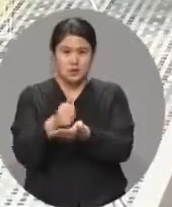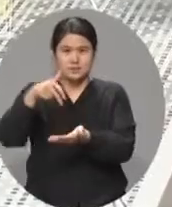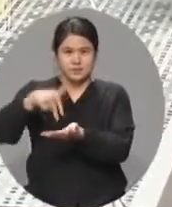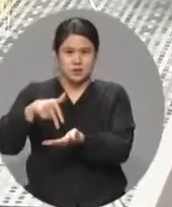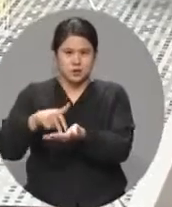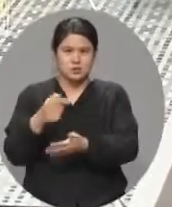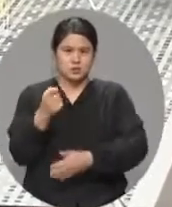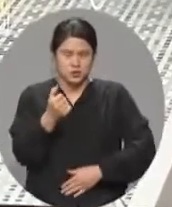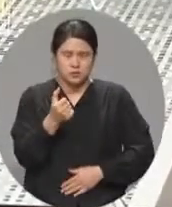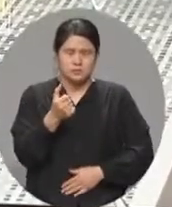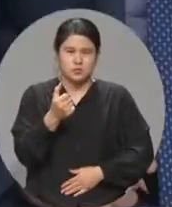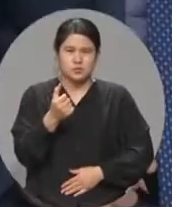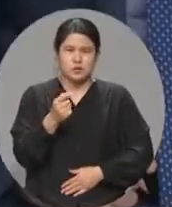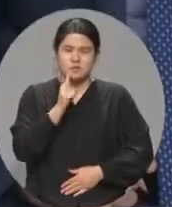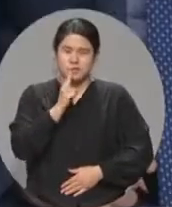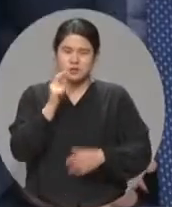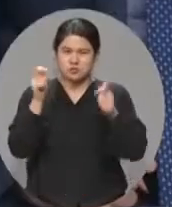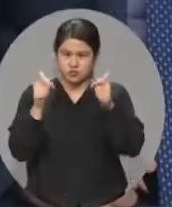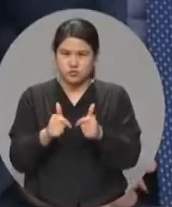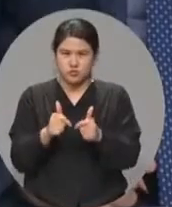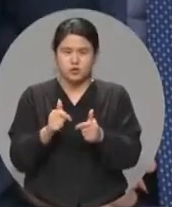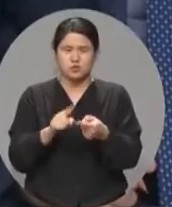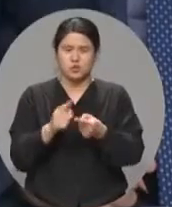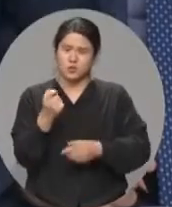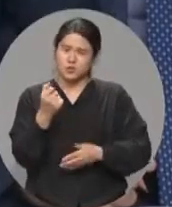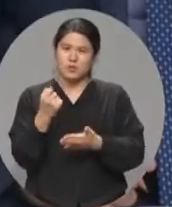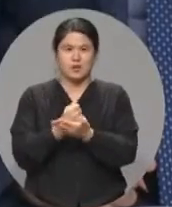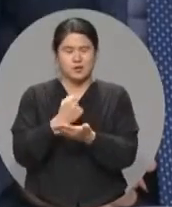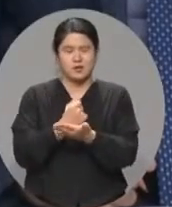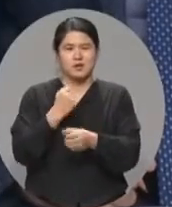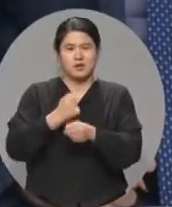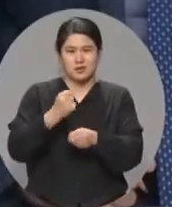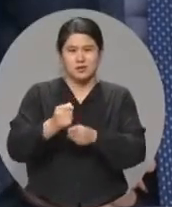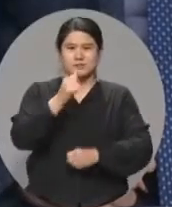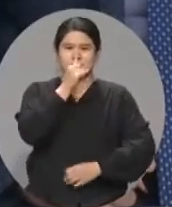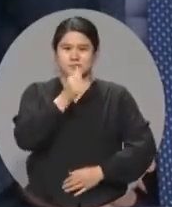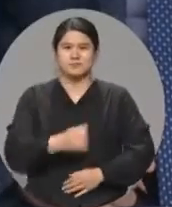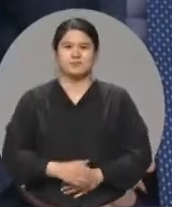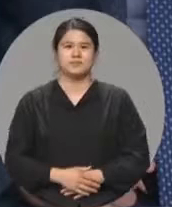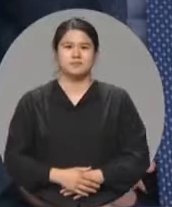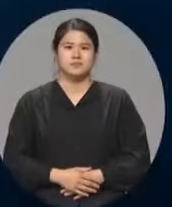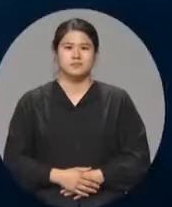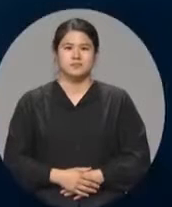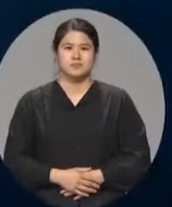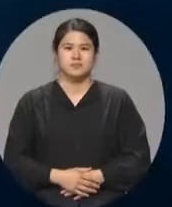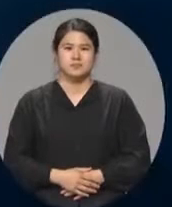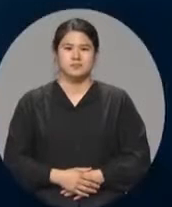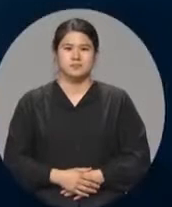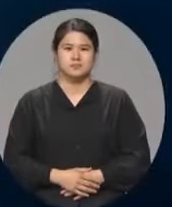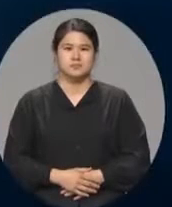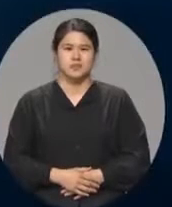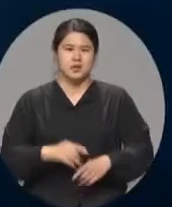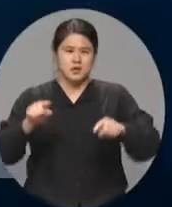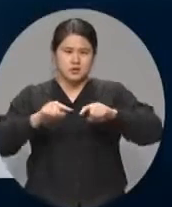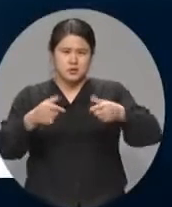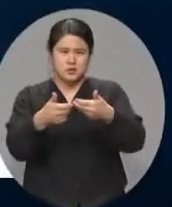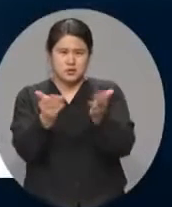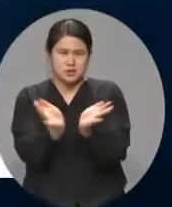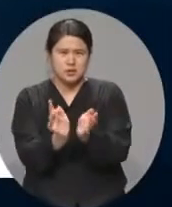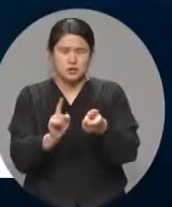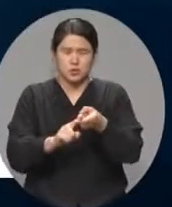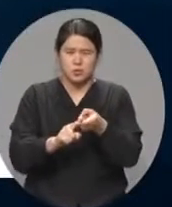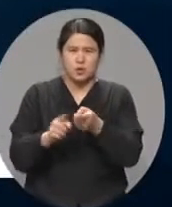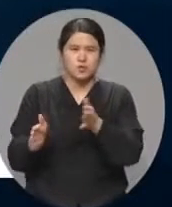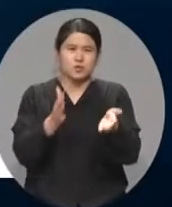측은 애써 의미를 축소하면서도 내심 당혹감을 감추지 못하는 분위기입니다. 정치인으로서 도지사가 꿈은 누구나 있는 거